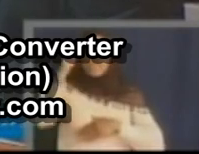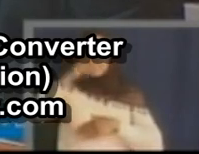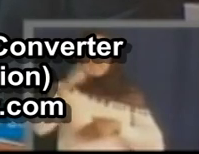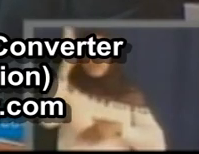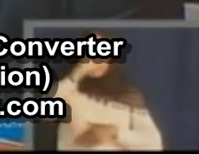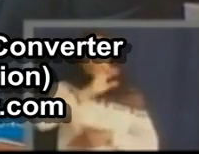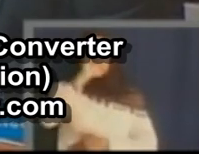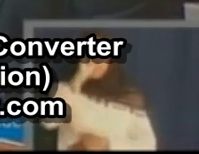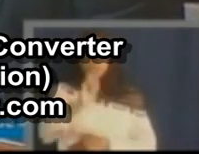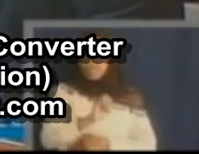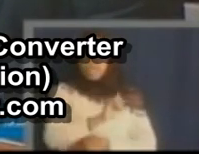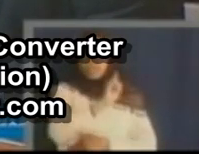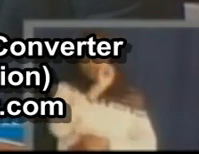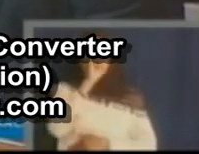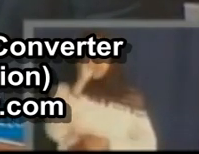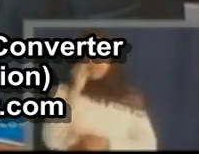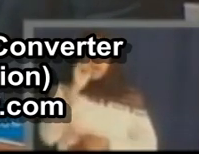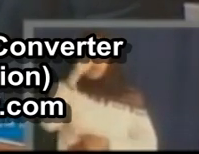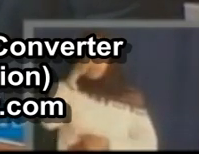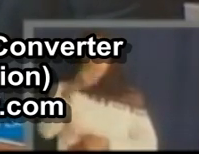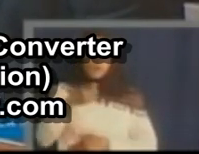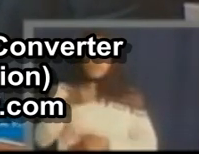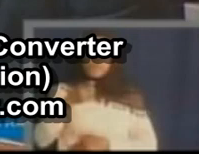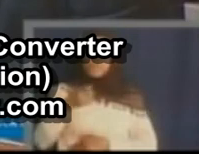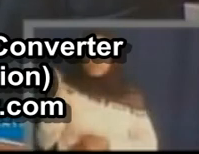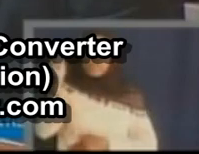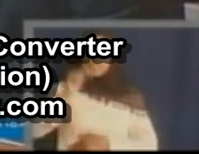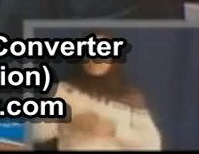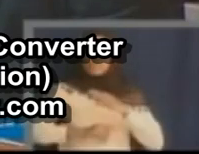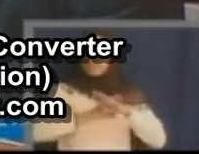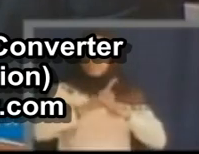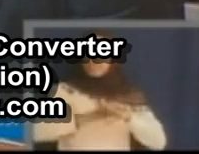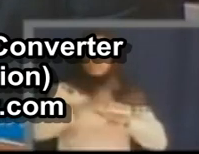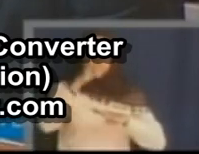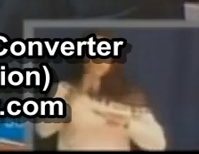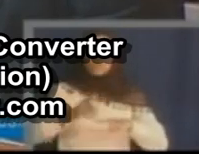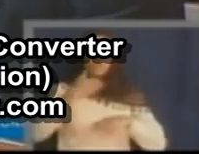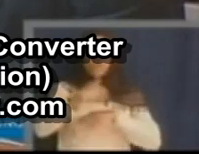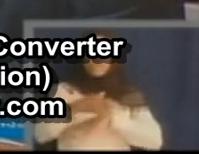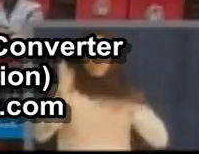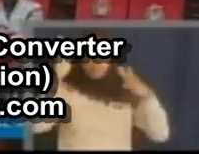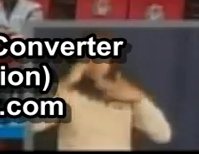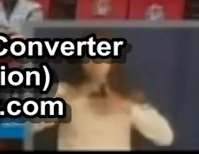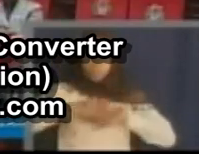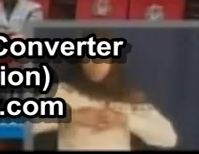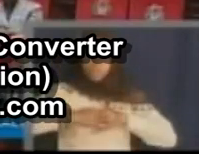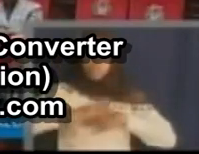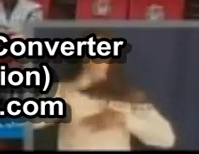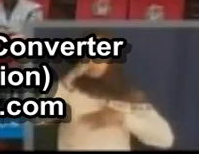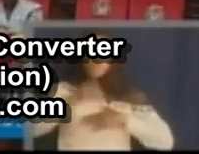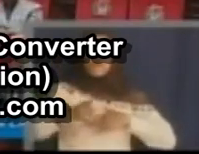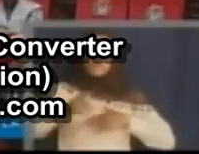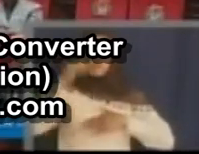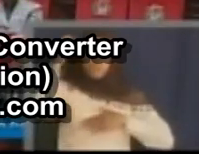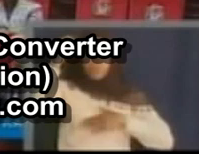kukutana. Alafu pia Mheshimiwa Wasira, mwenyekiti wa kamati namba 6, anaomba wajumbe wa kamati namba 6 kukutana